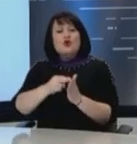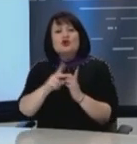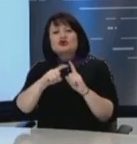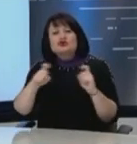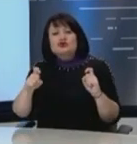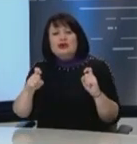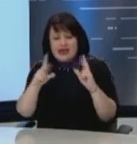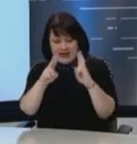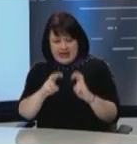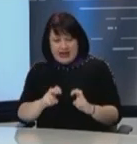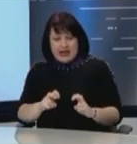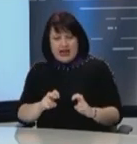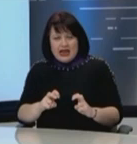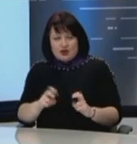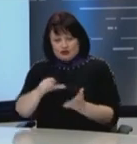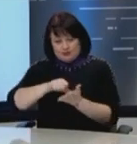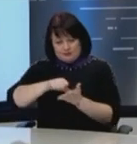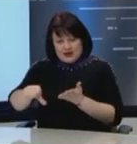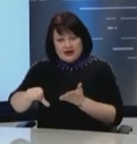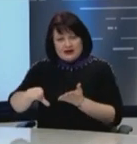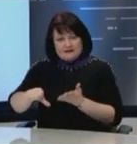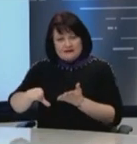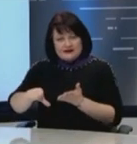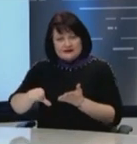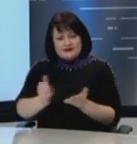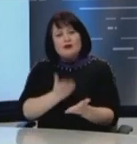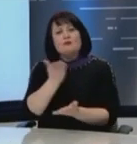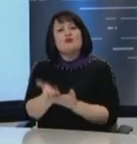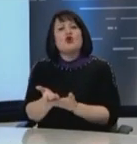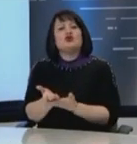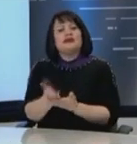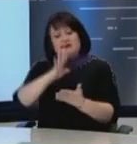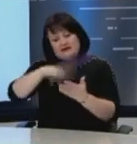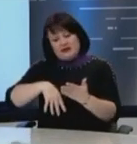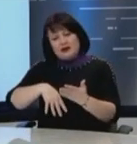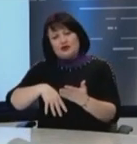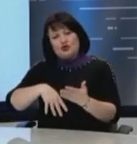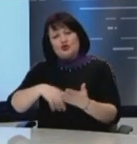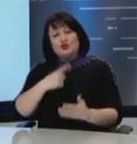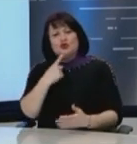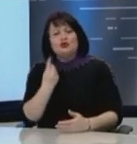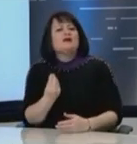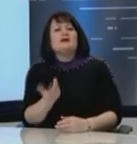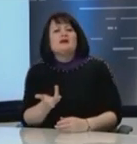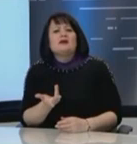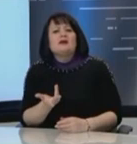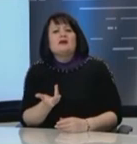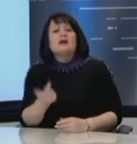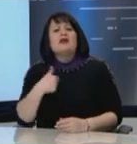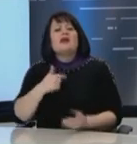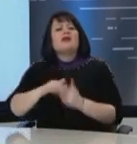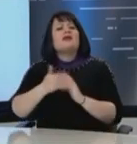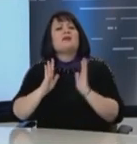ο έλεγχος της παραγραφής, όπως προτείνετε στο κείμενό σας. Και στο κάτω-κάτω της γραφής, εμάς δεν